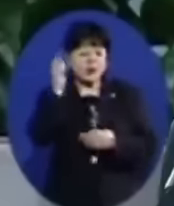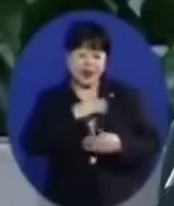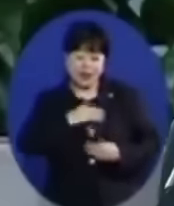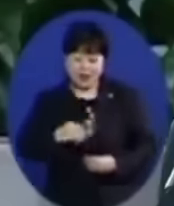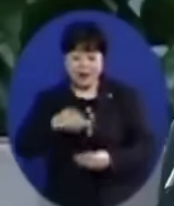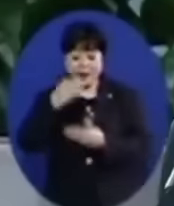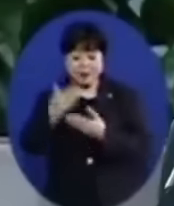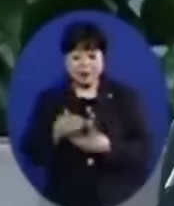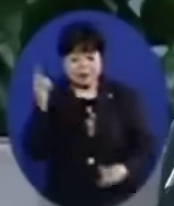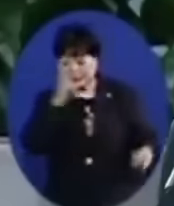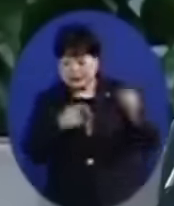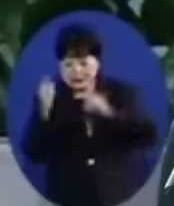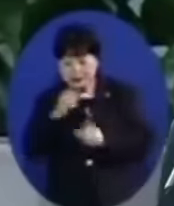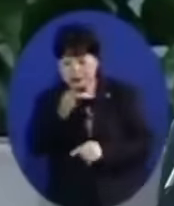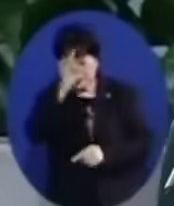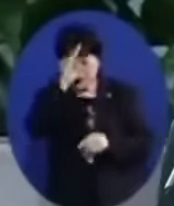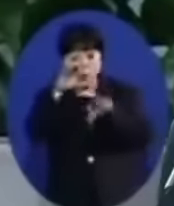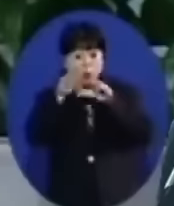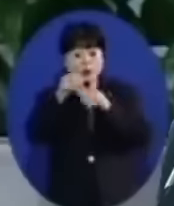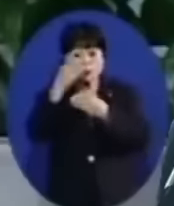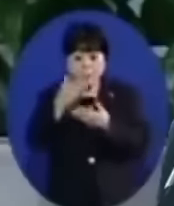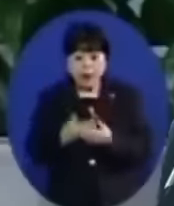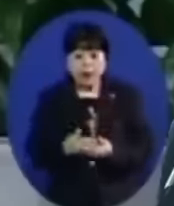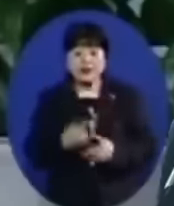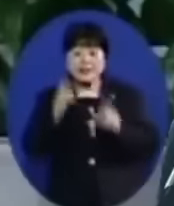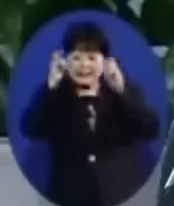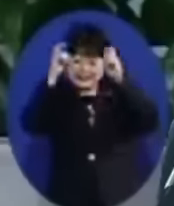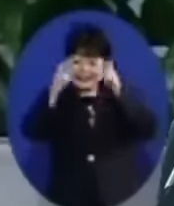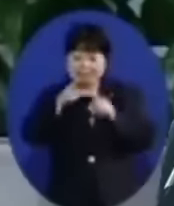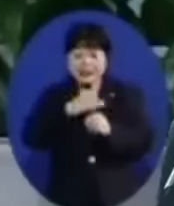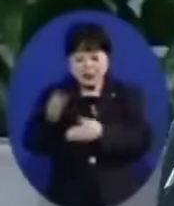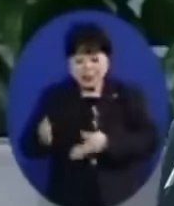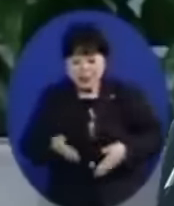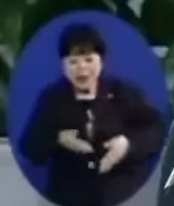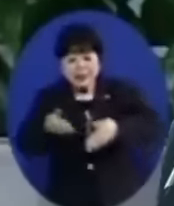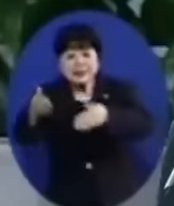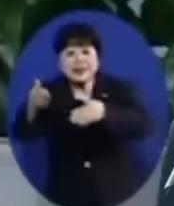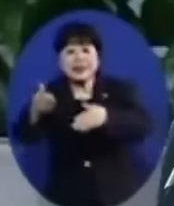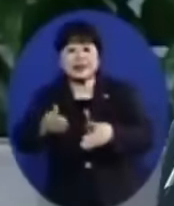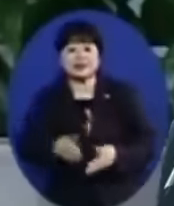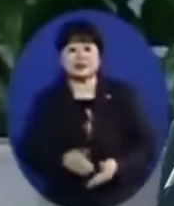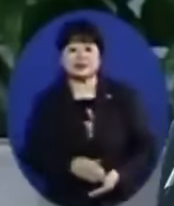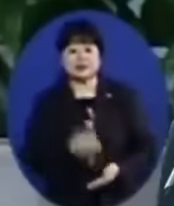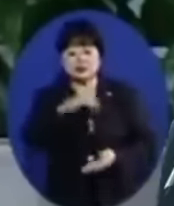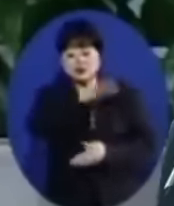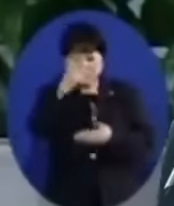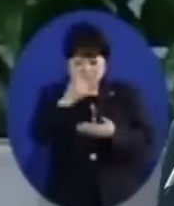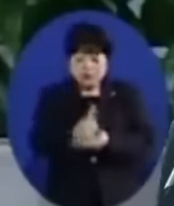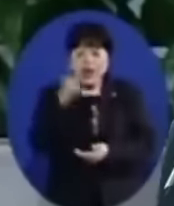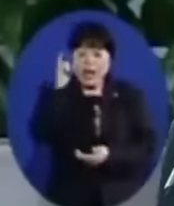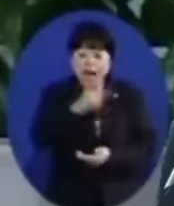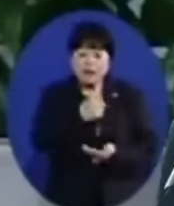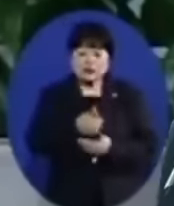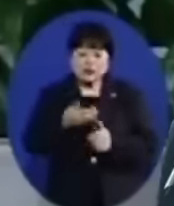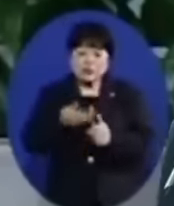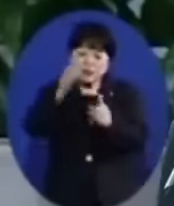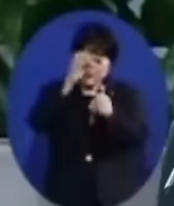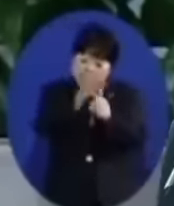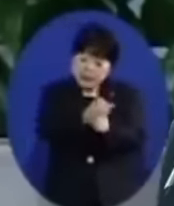채찍에 맞으면 우리가 나음을 입어도 우리가 다 어린 양같이 그러대하여 각기 제길로 갔거든 우리 무리의 죄악을 저에게